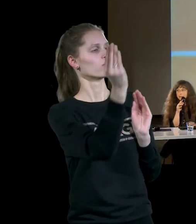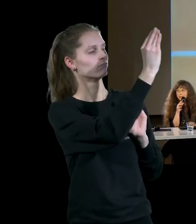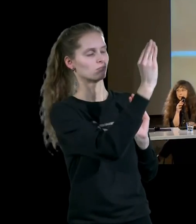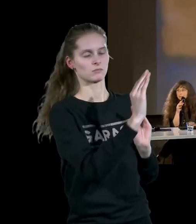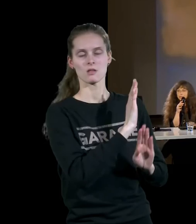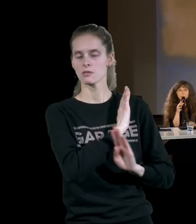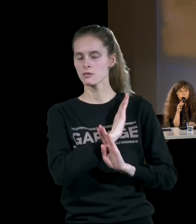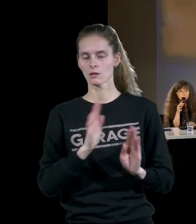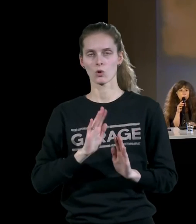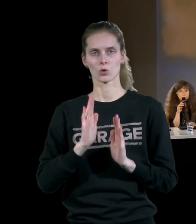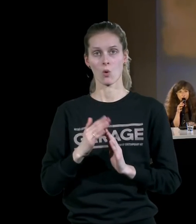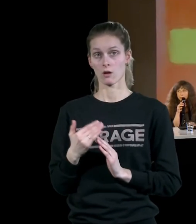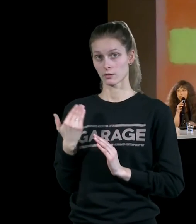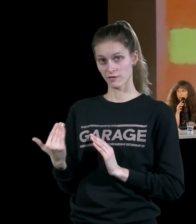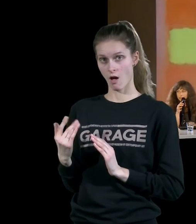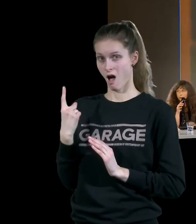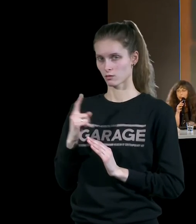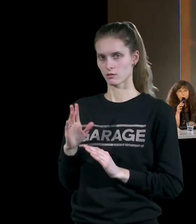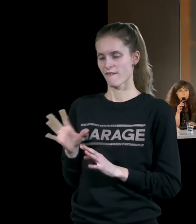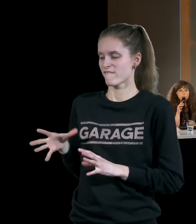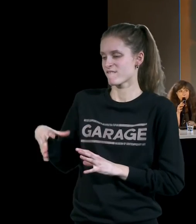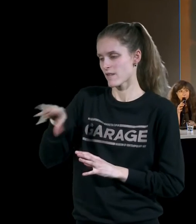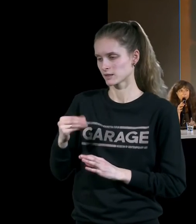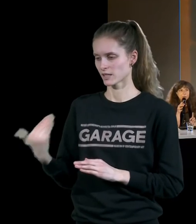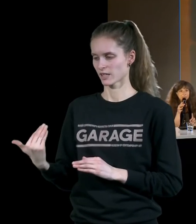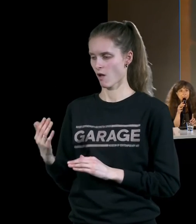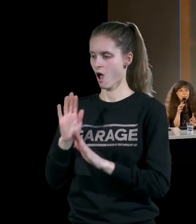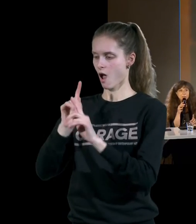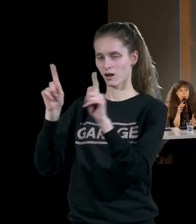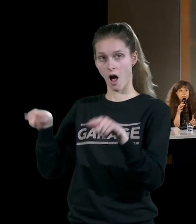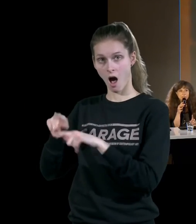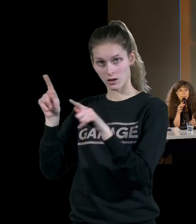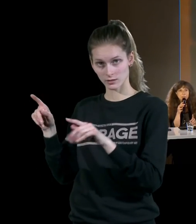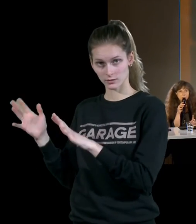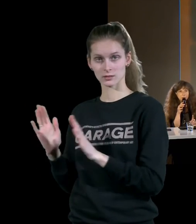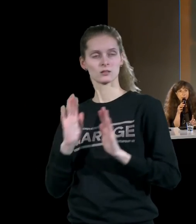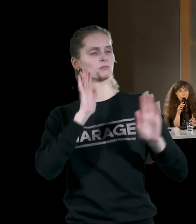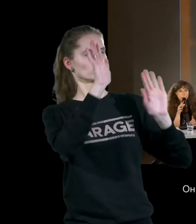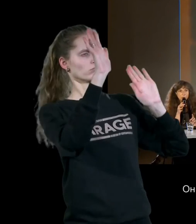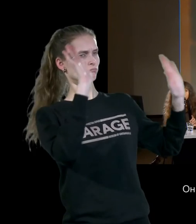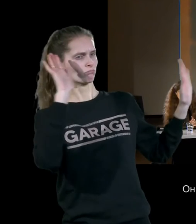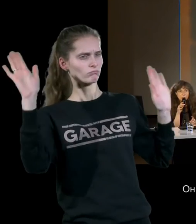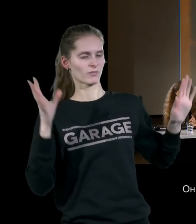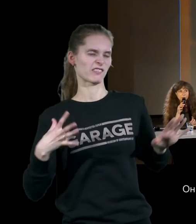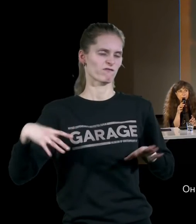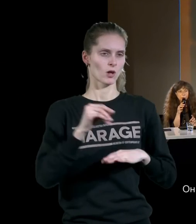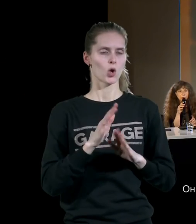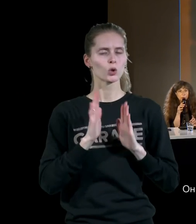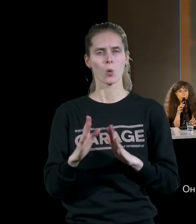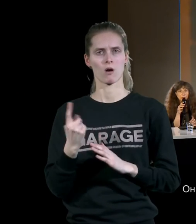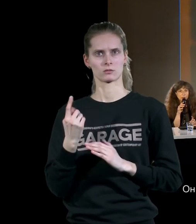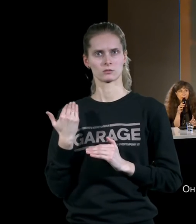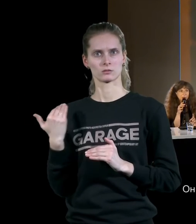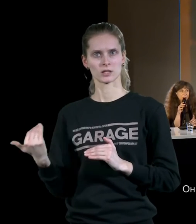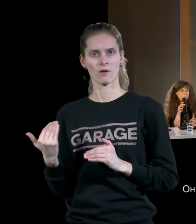и повесить их так, как Ротко сам считает нужным их повесить, и специально выставить для них свет. Он был крайне щепетилен в том,